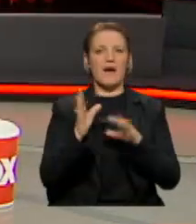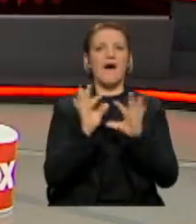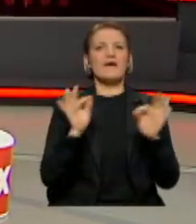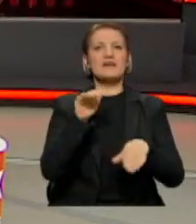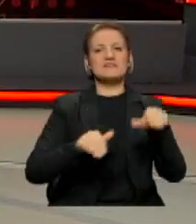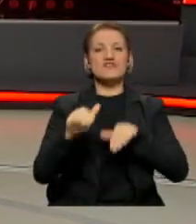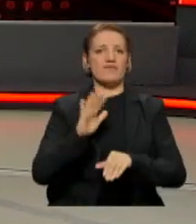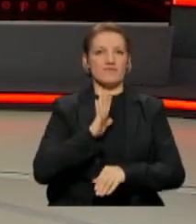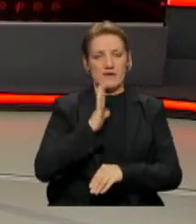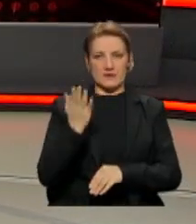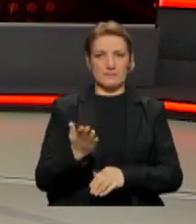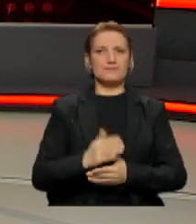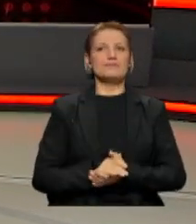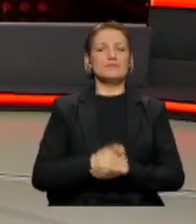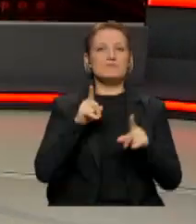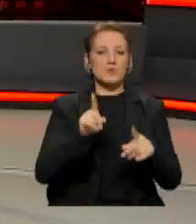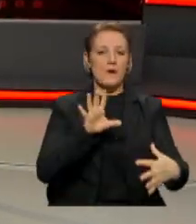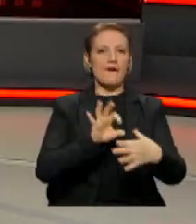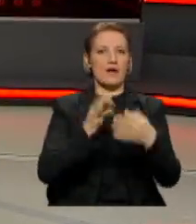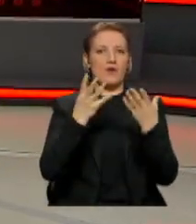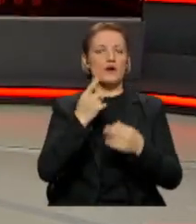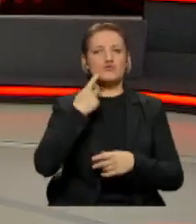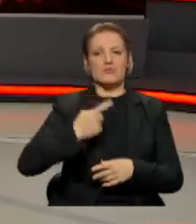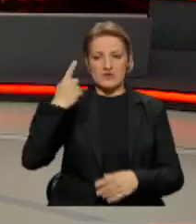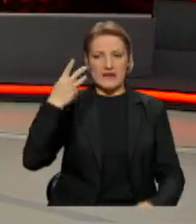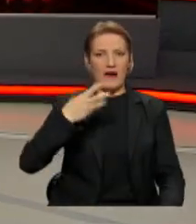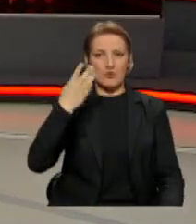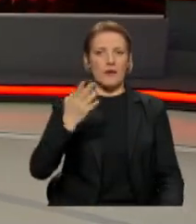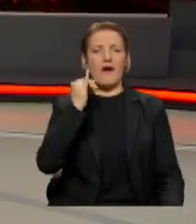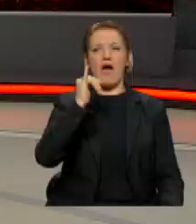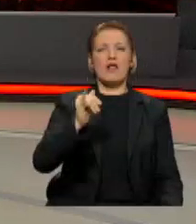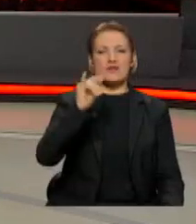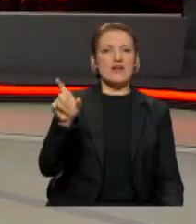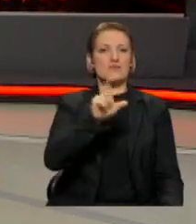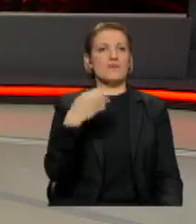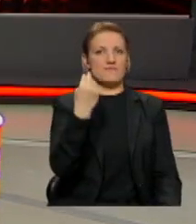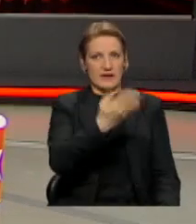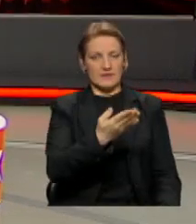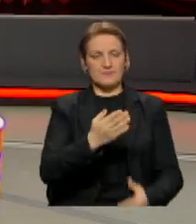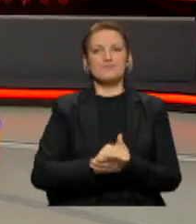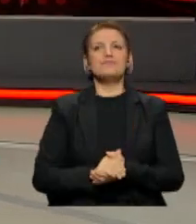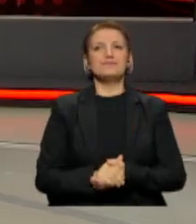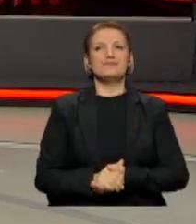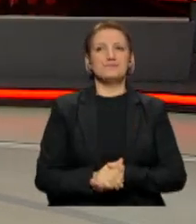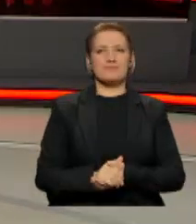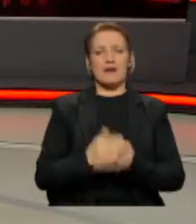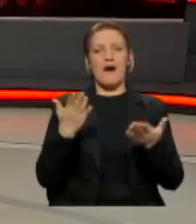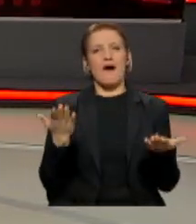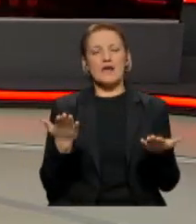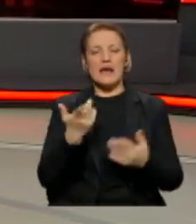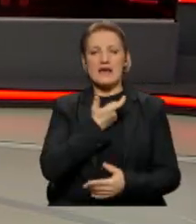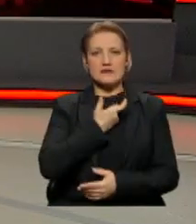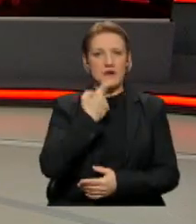seçim var ve bununla ilgili olarak Cumhurbaşkanı Erdoğan da eleştirilere yanıt verdi bir anlamda hangi